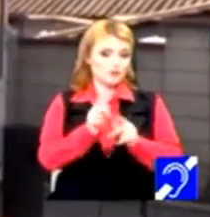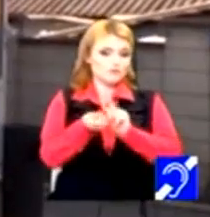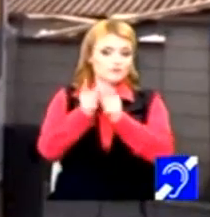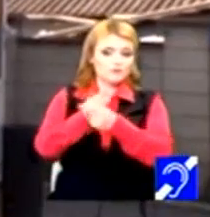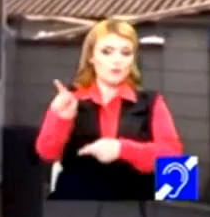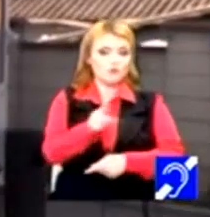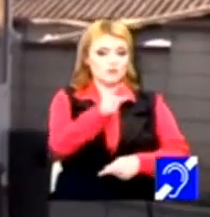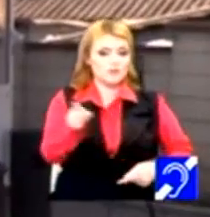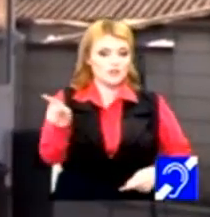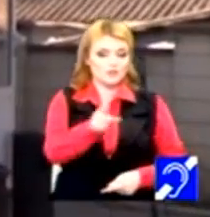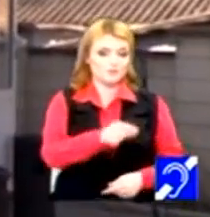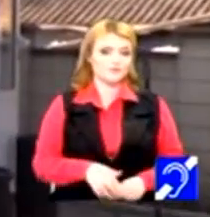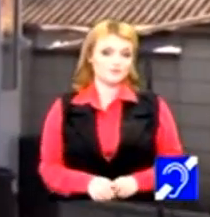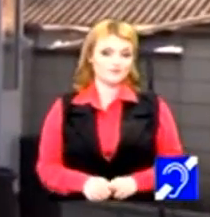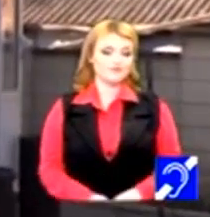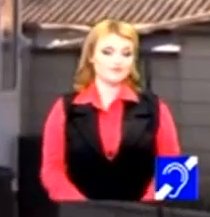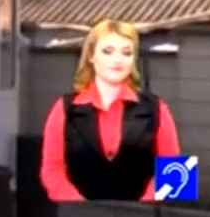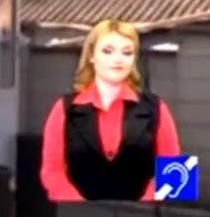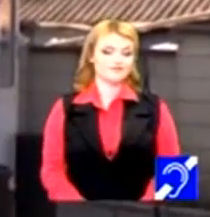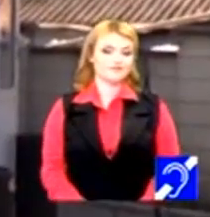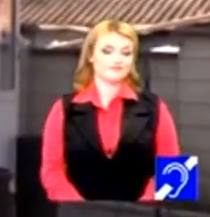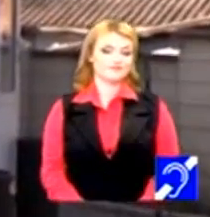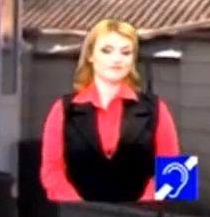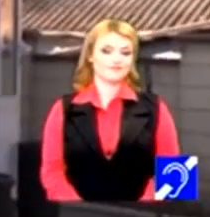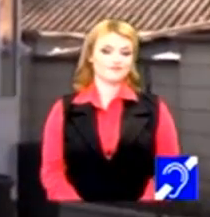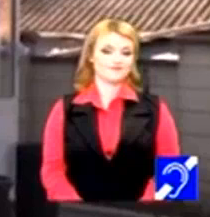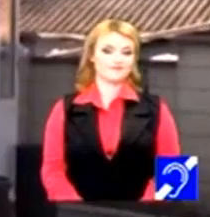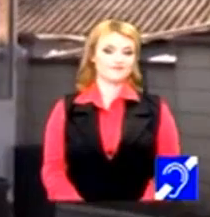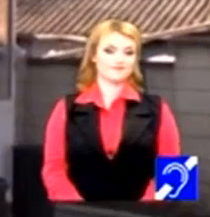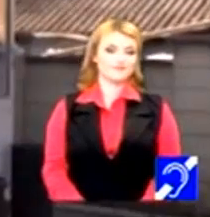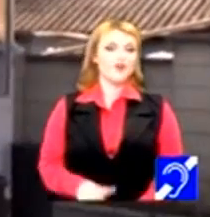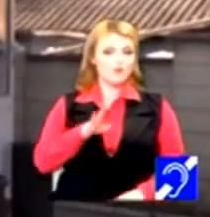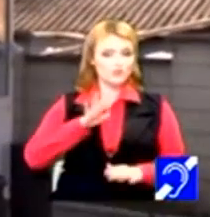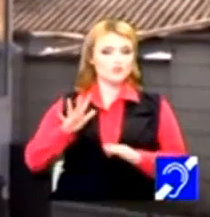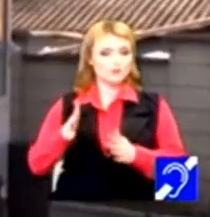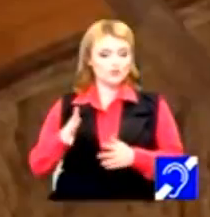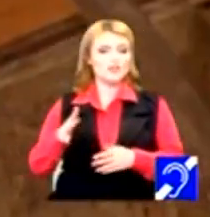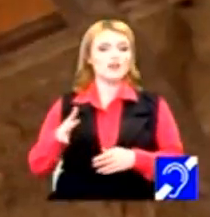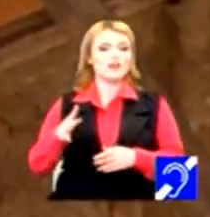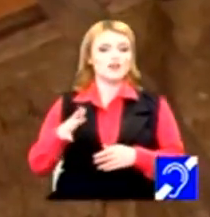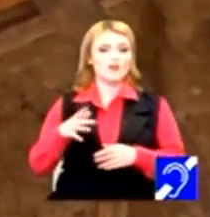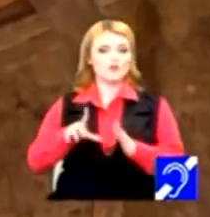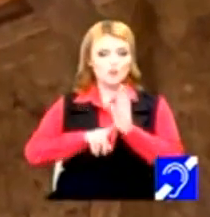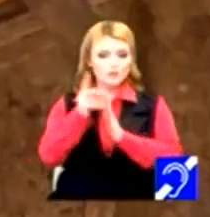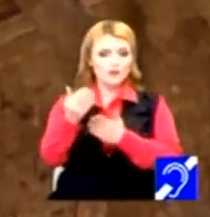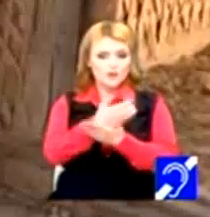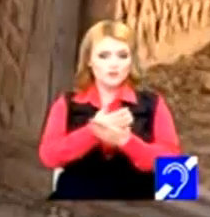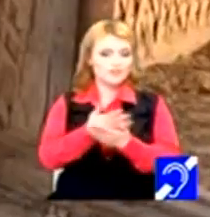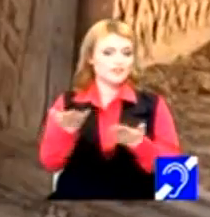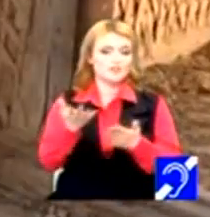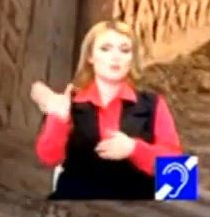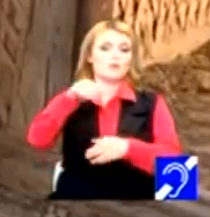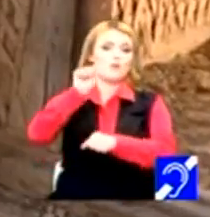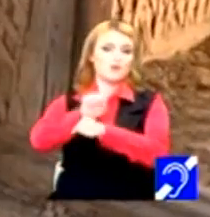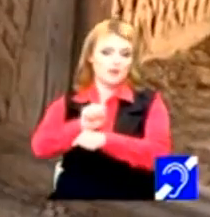pentru că au mai fost multe cazuri când au strâns bani, dar nu s-au ajuns la condiții. Potrivit Agenției de Inspectare